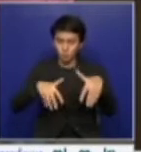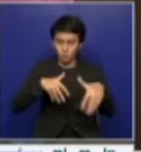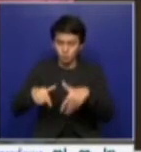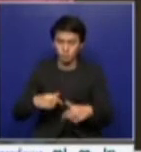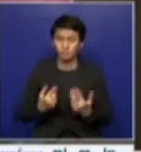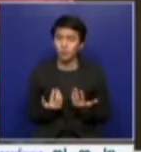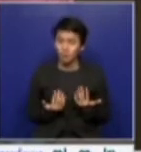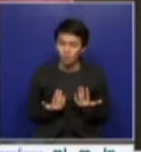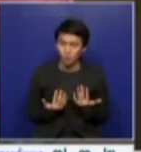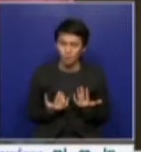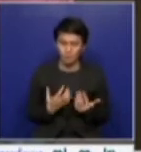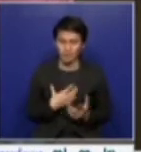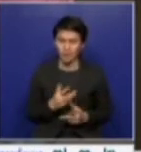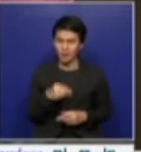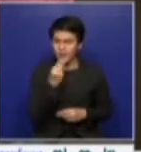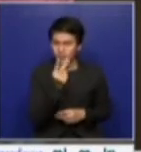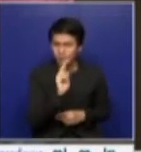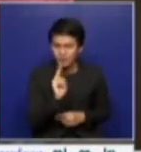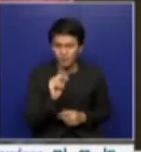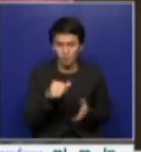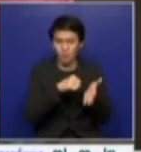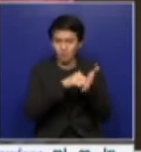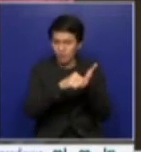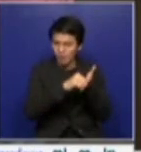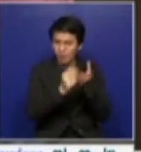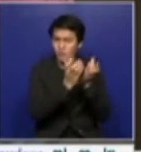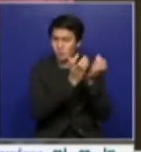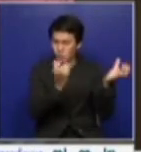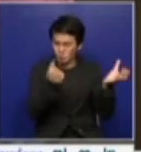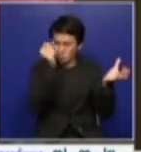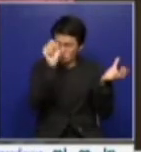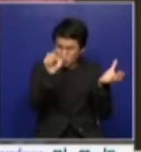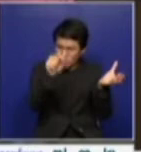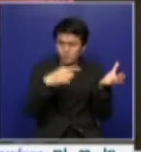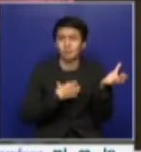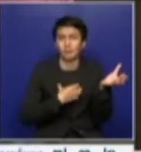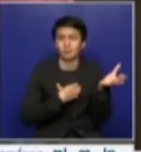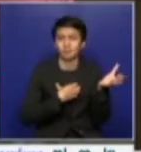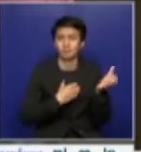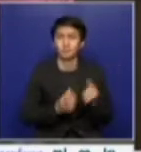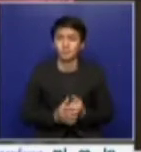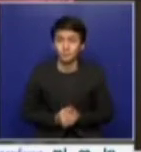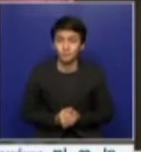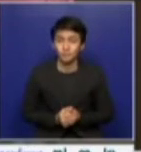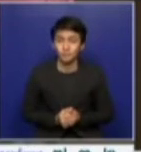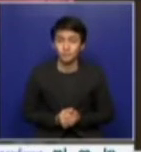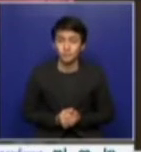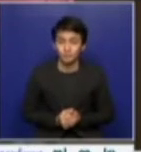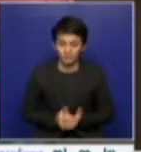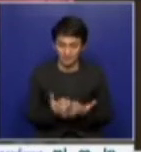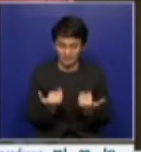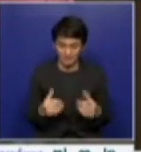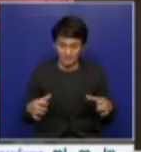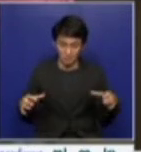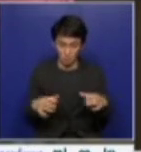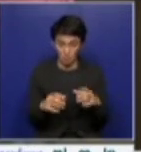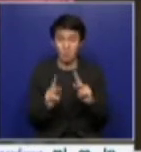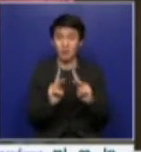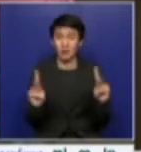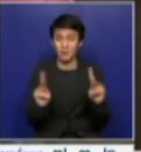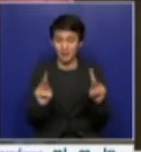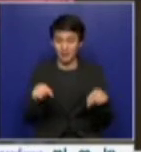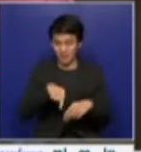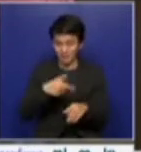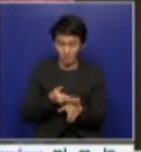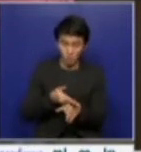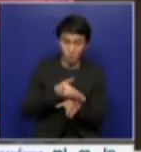อยากเห็นการแก้ไขลานมูลนั้นได้เป็นไปอย่างรวดเร็วรับประทานครับการตั้งคณะกรรมาธิการวิสามัญเพื่อ